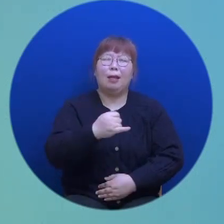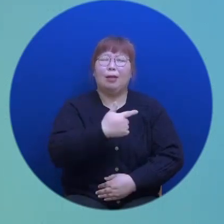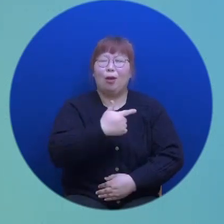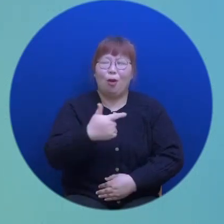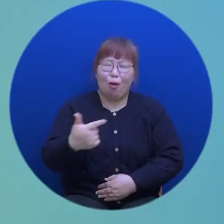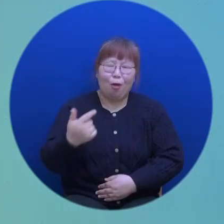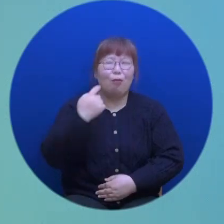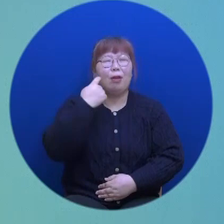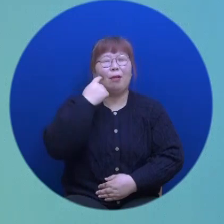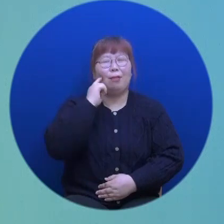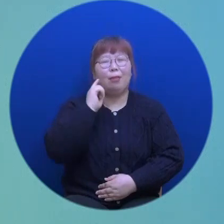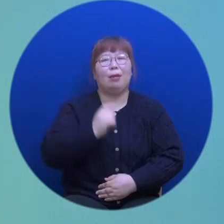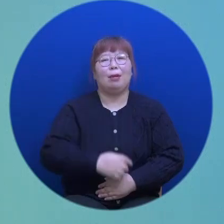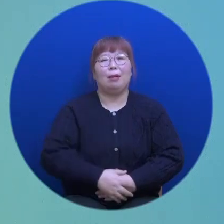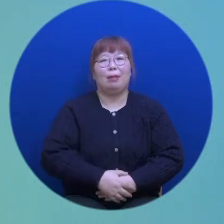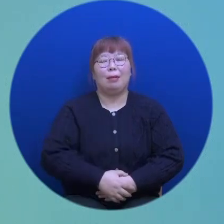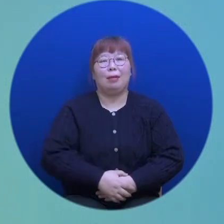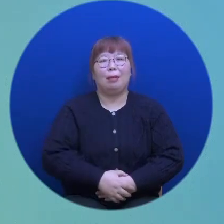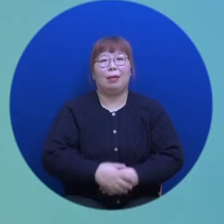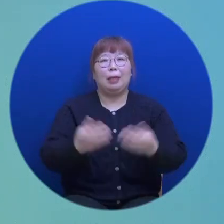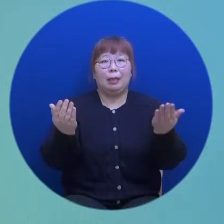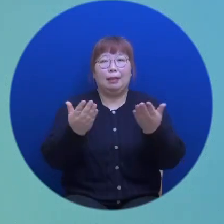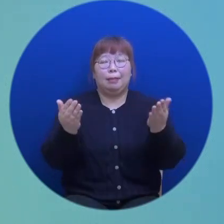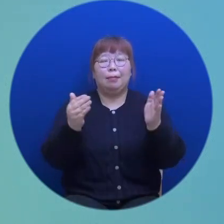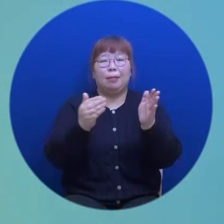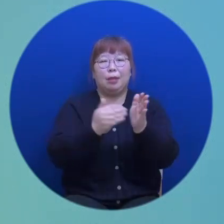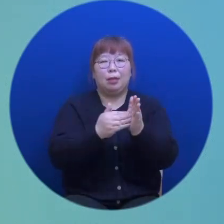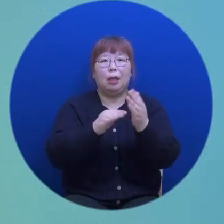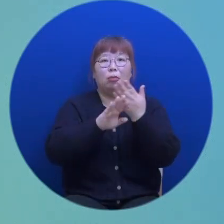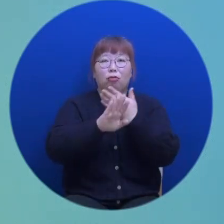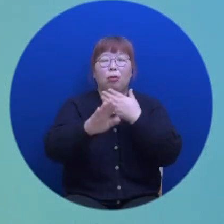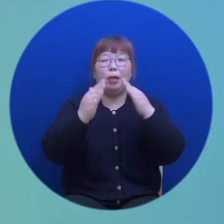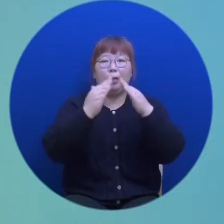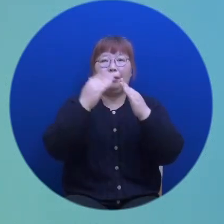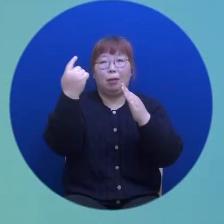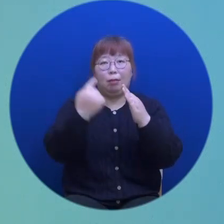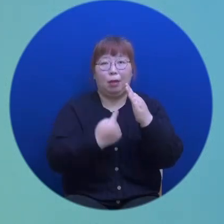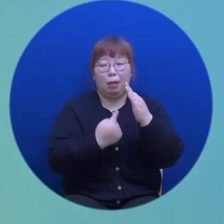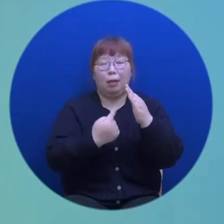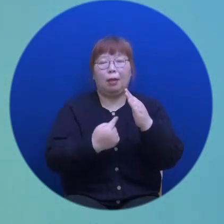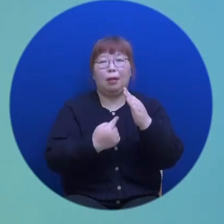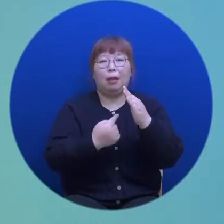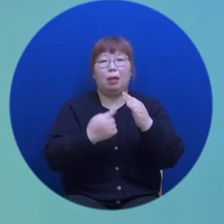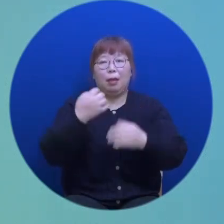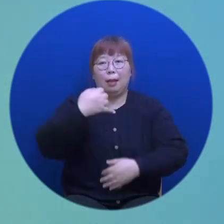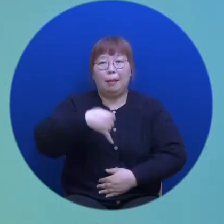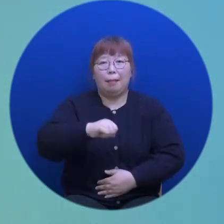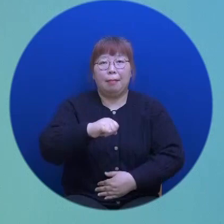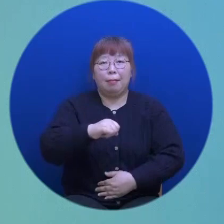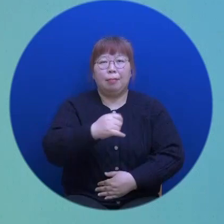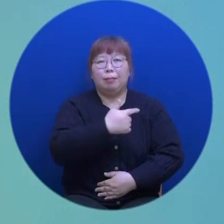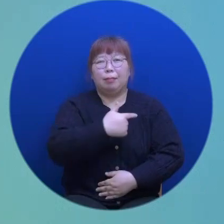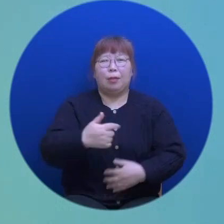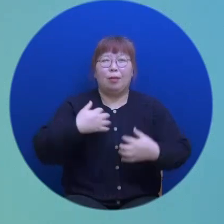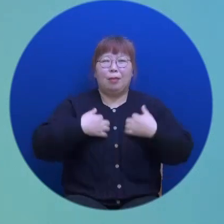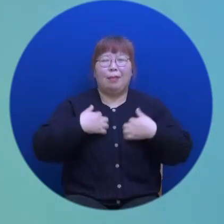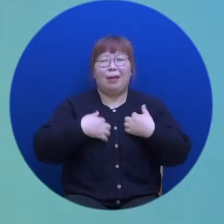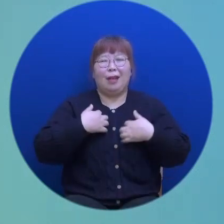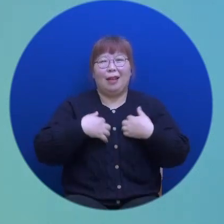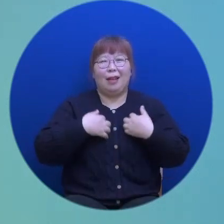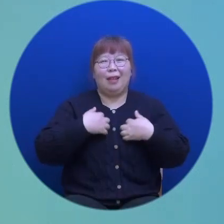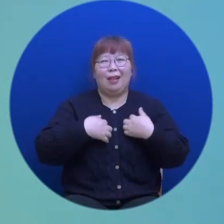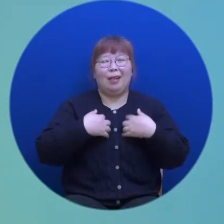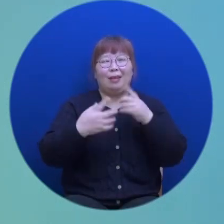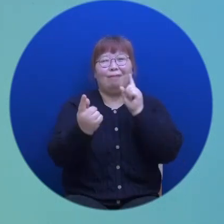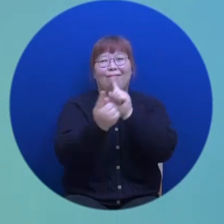이쁩니까? 사역을 마치고 집으로 돌아갔어요. 근데 딸이 너무 반갑게 자기를 맞이하는